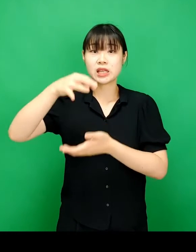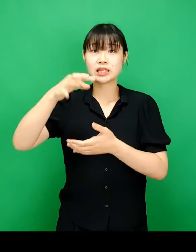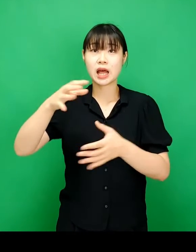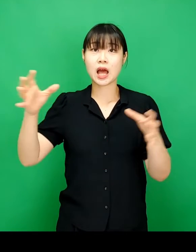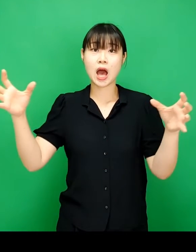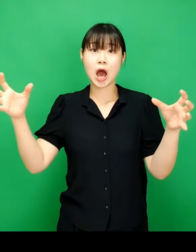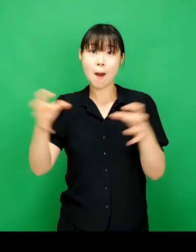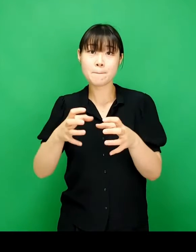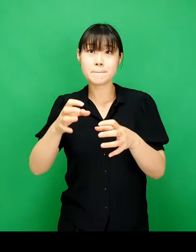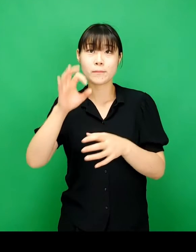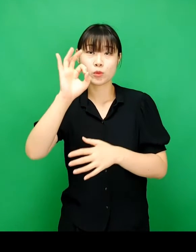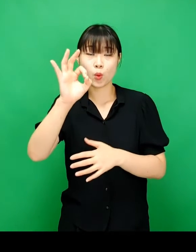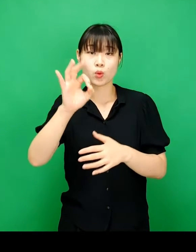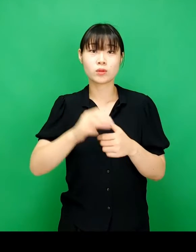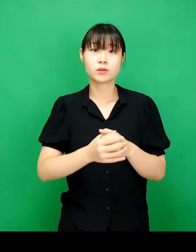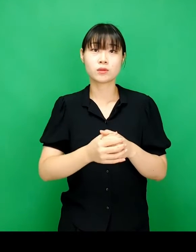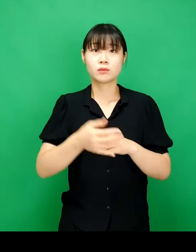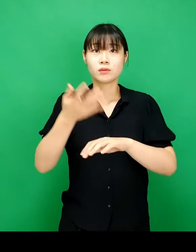행에는 재산의 합계 액수,